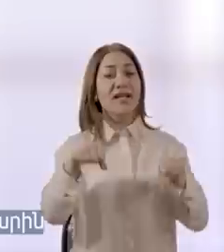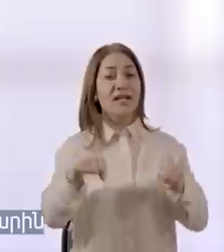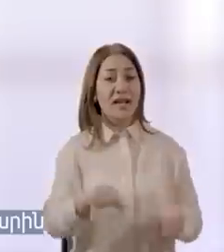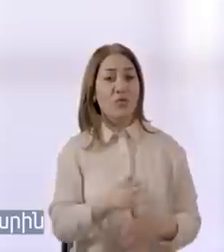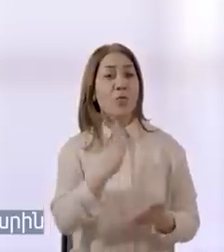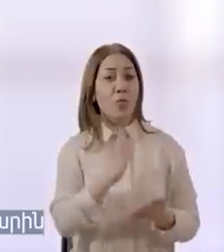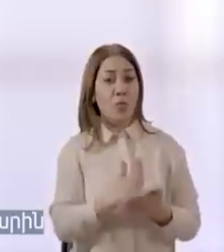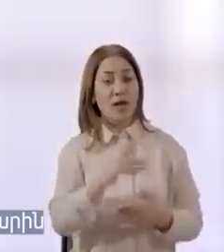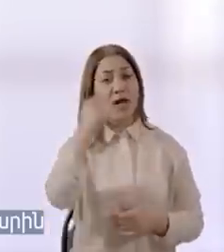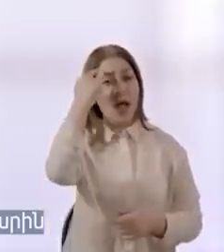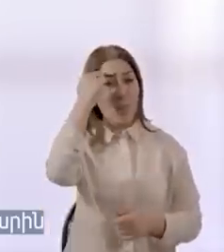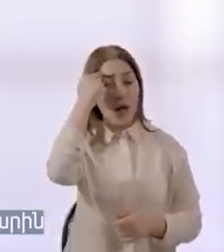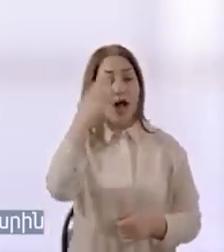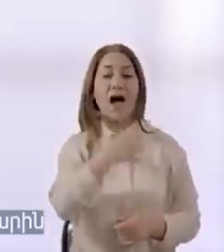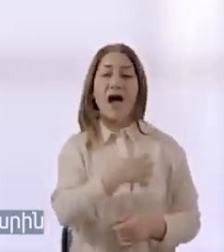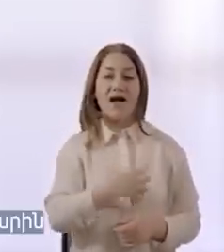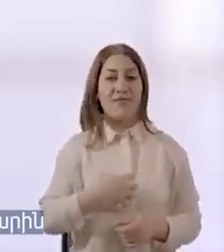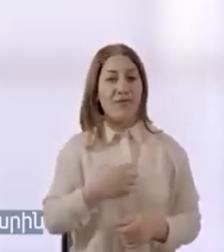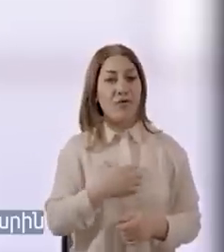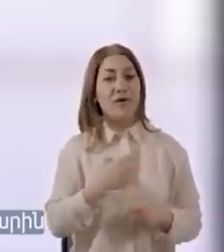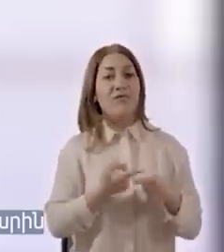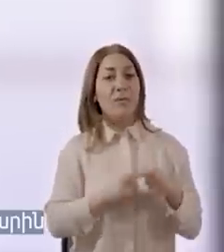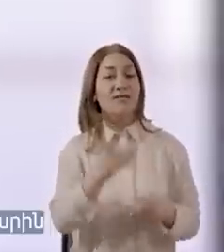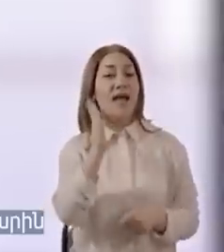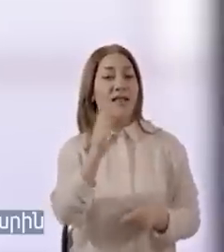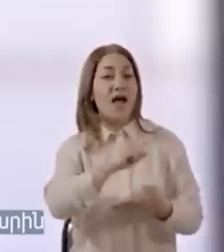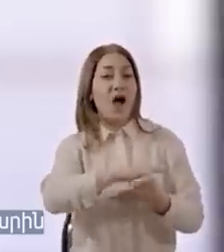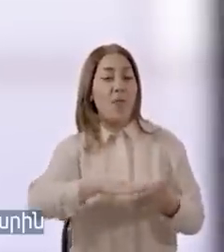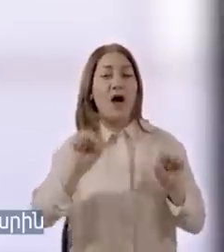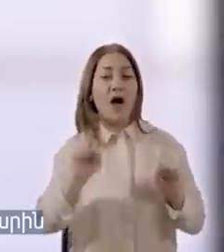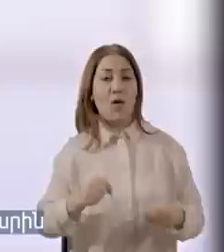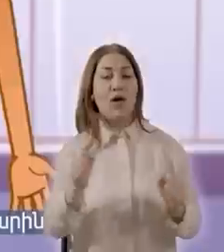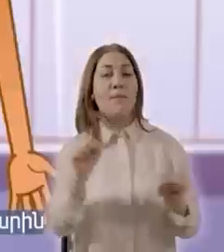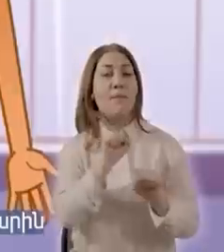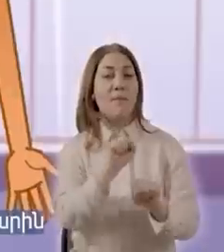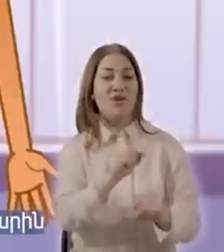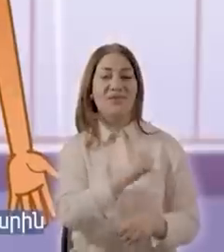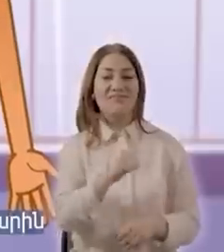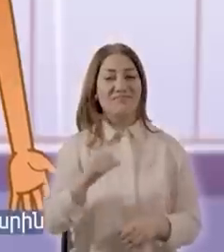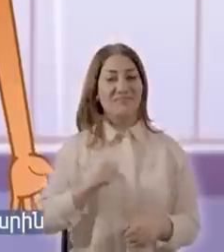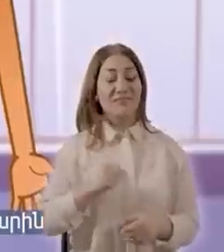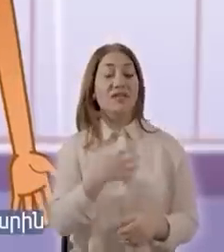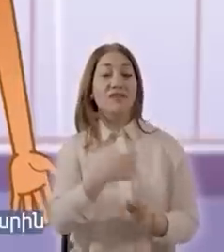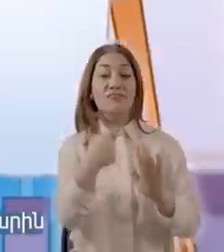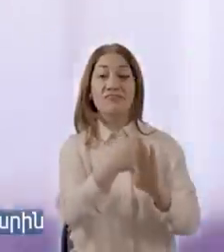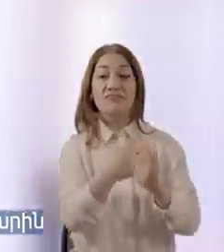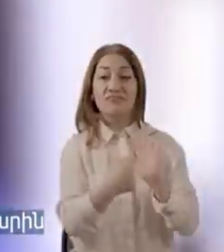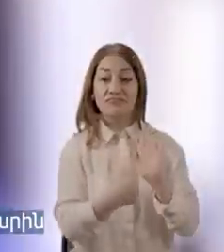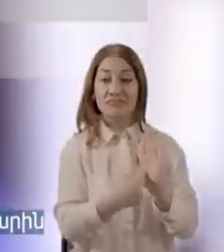ունեք։ Իրազեկված լինելը կարևոր նախապայման է, որ հետագայում կարողանաք պաշտպանել ինքներդ ձեզ։ Ահա մի քանի կարևոր